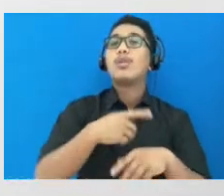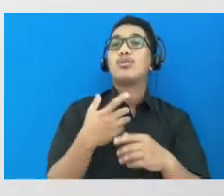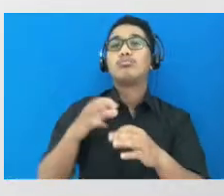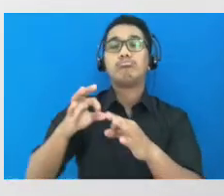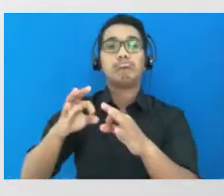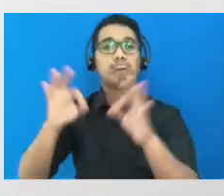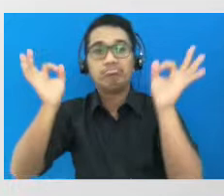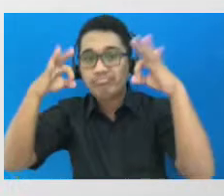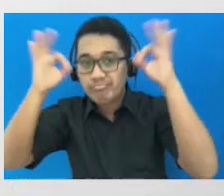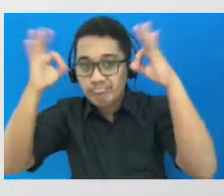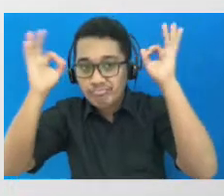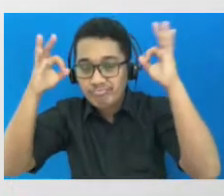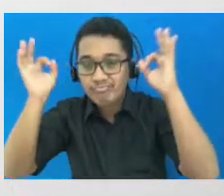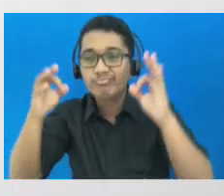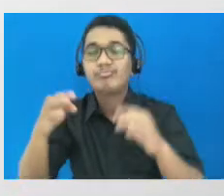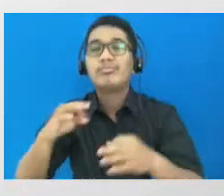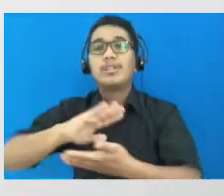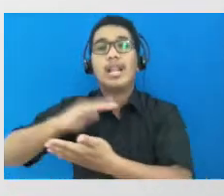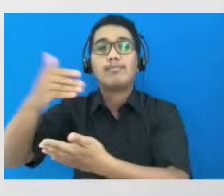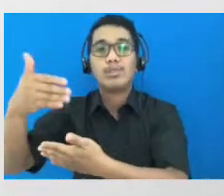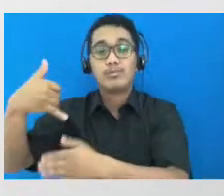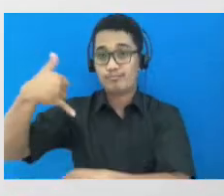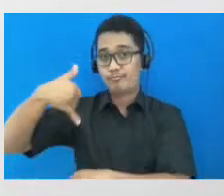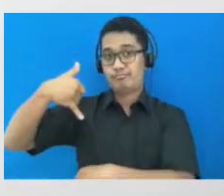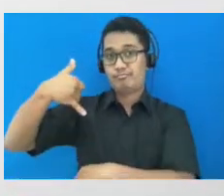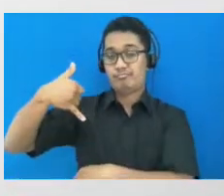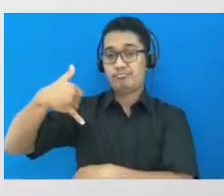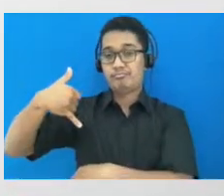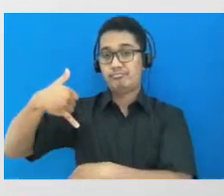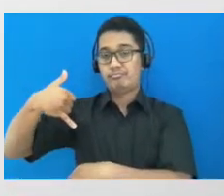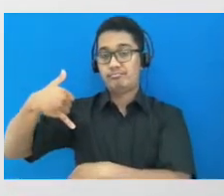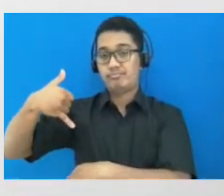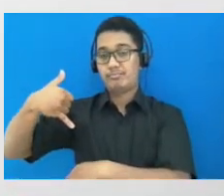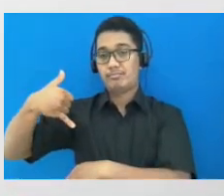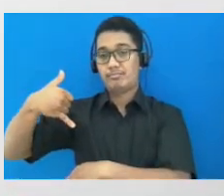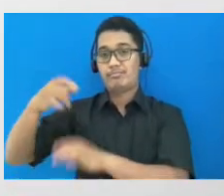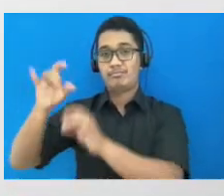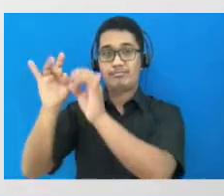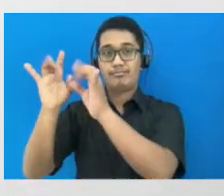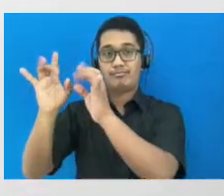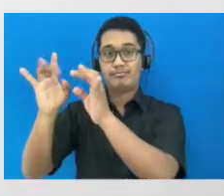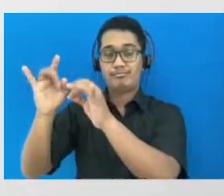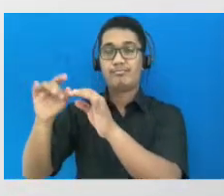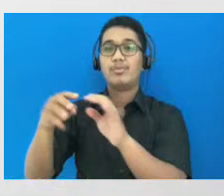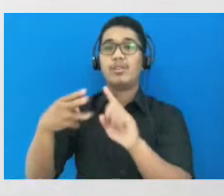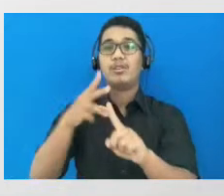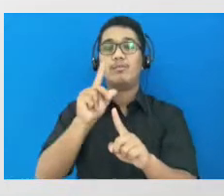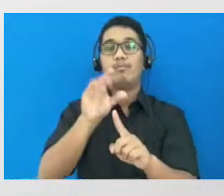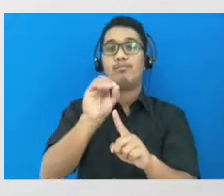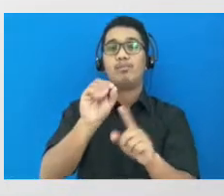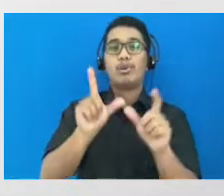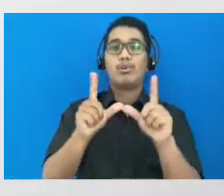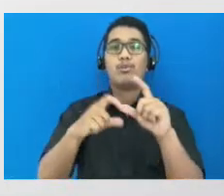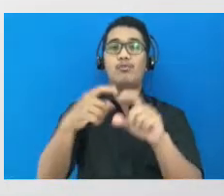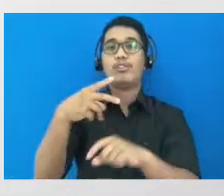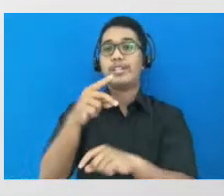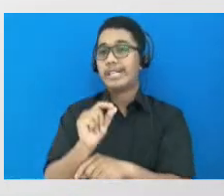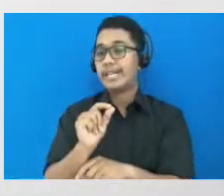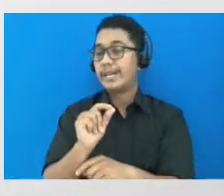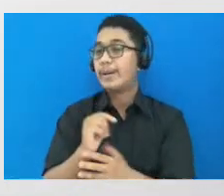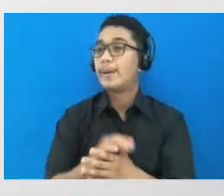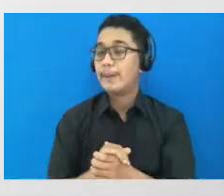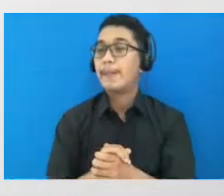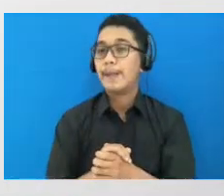pakai laptop, pakai PC, maupun pakai handphone kita menggunakan aplikasi browser, yaitu bisa apa